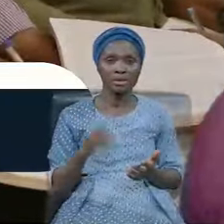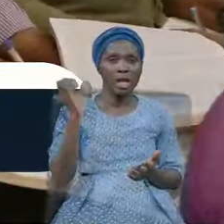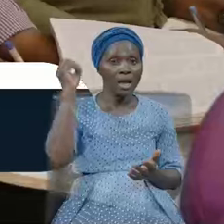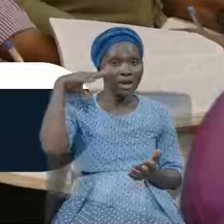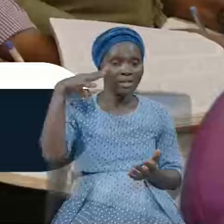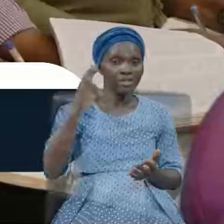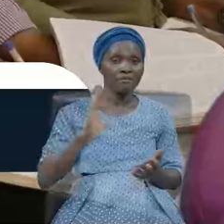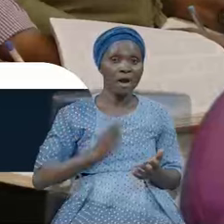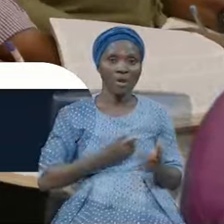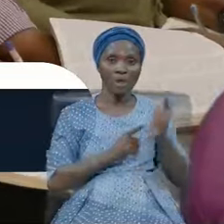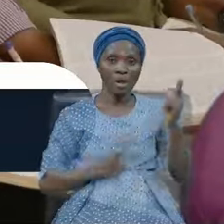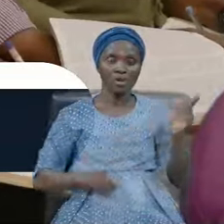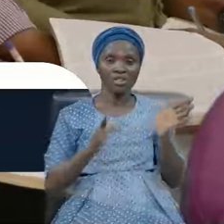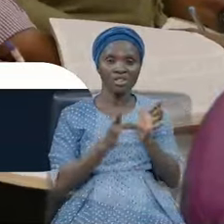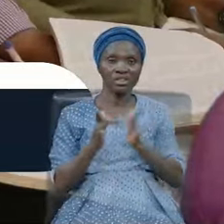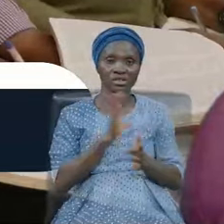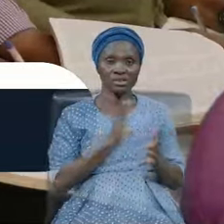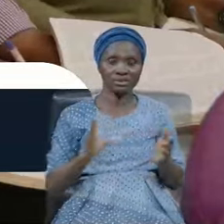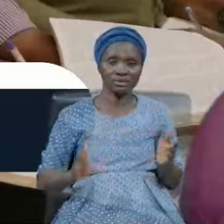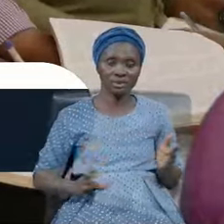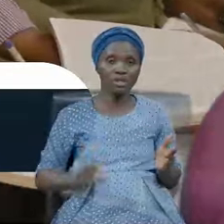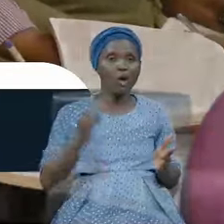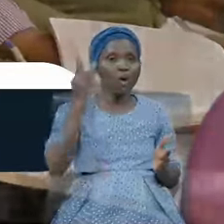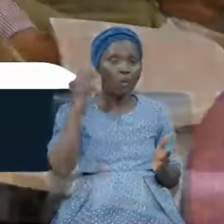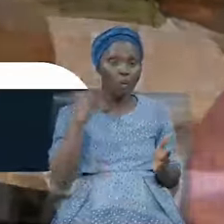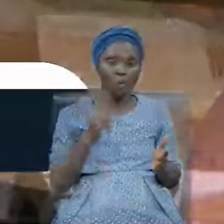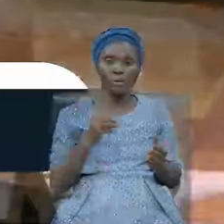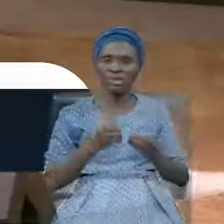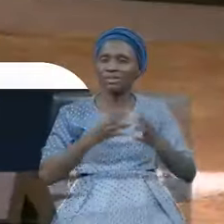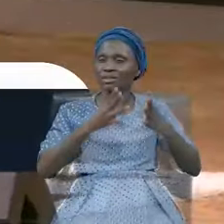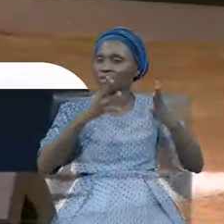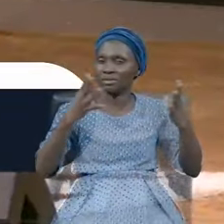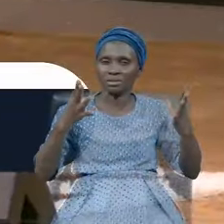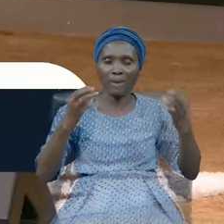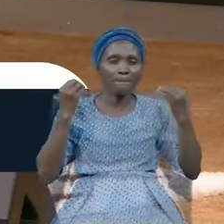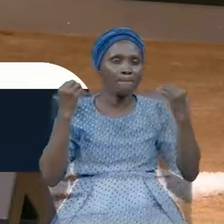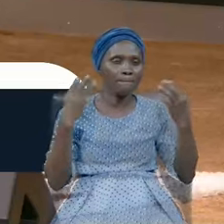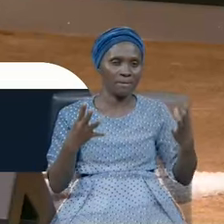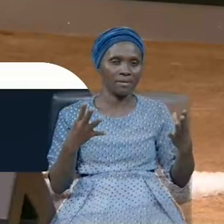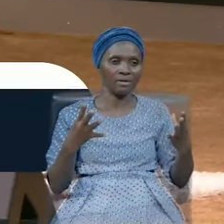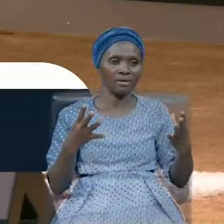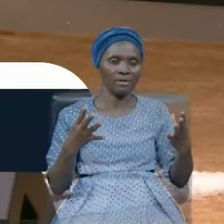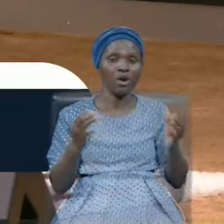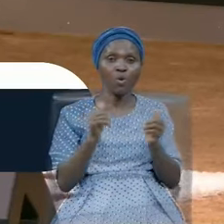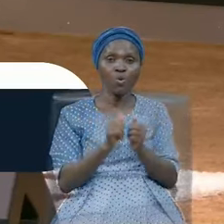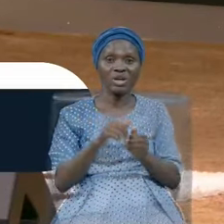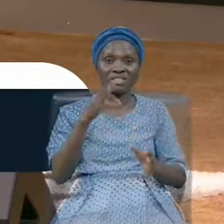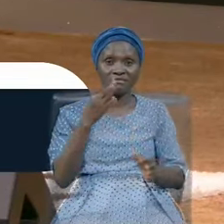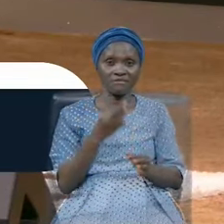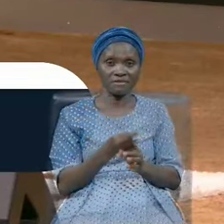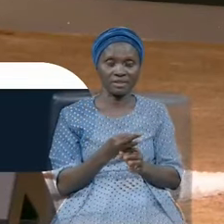Et la grâce de notre Seigneur a surabondé avec la foi.